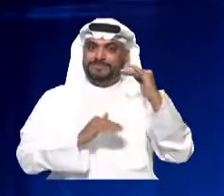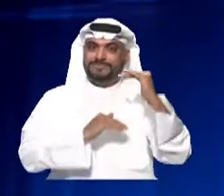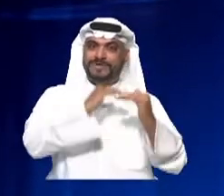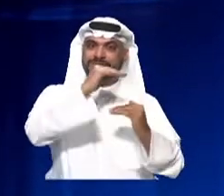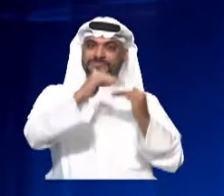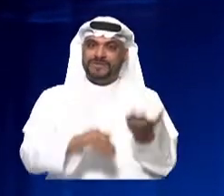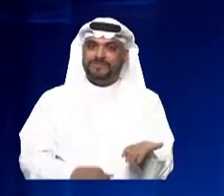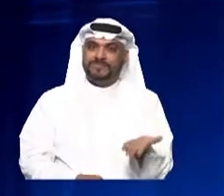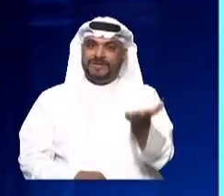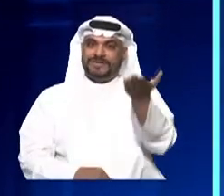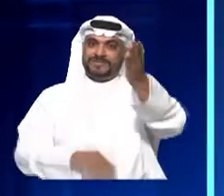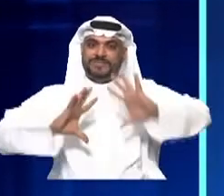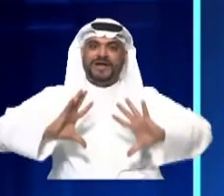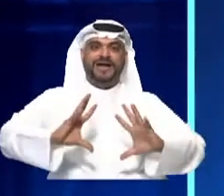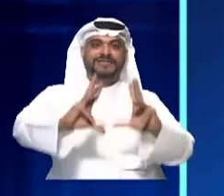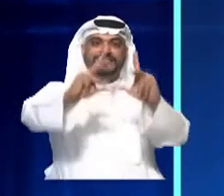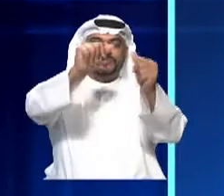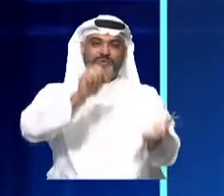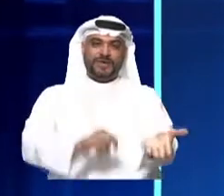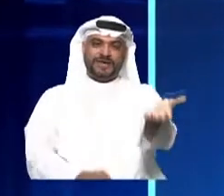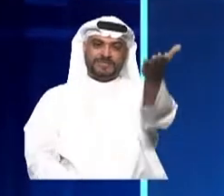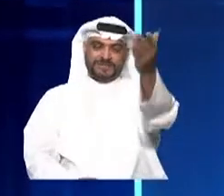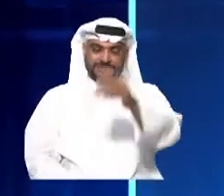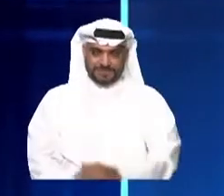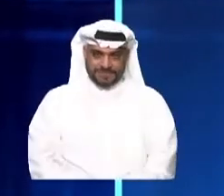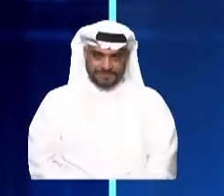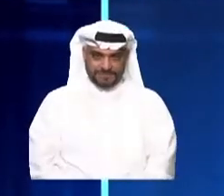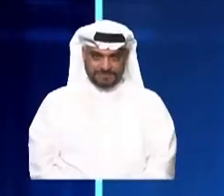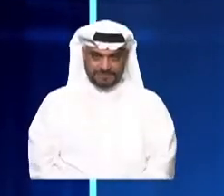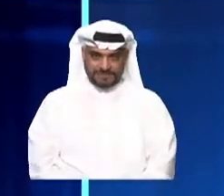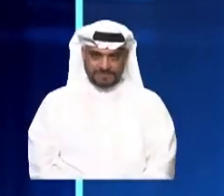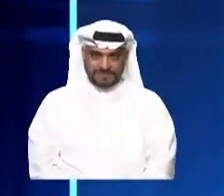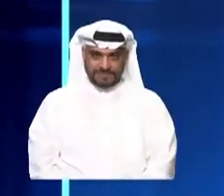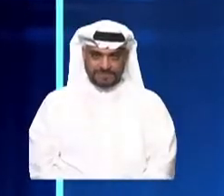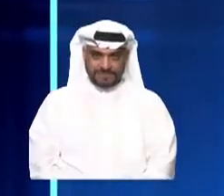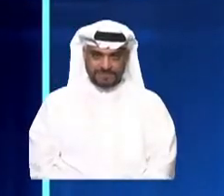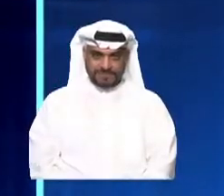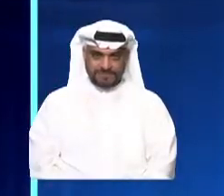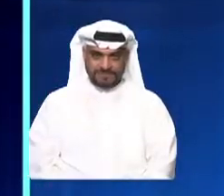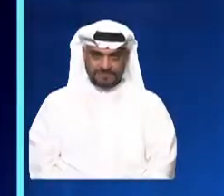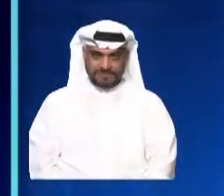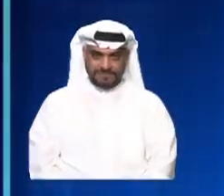وشعبها الصديق المزيد من التقدم والازدهار.